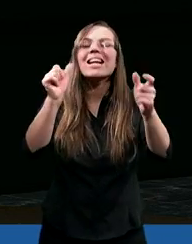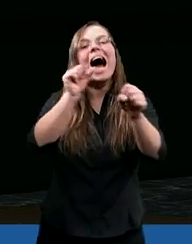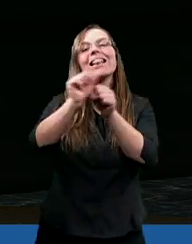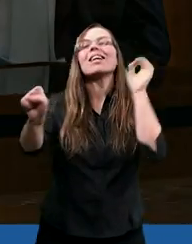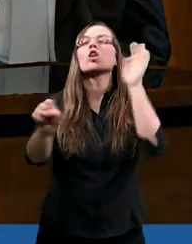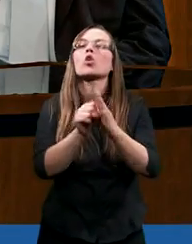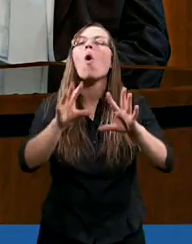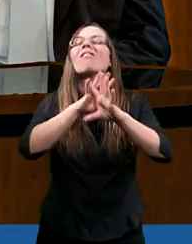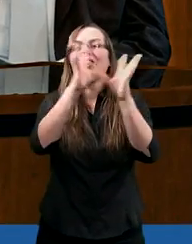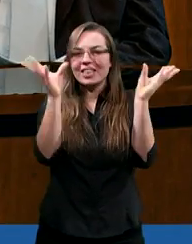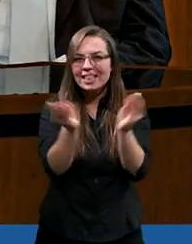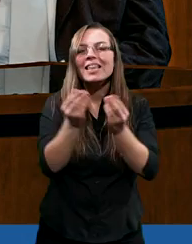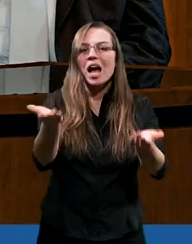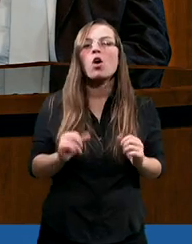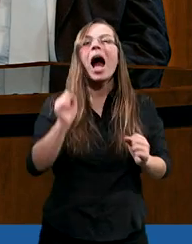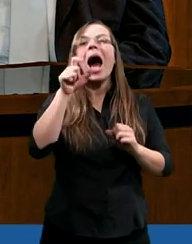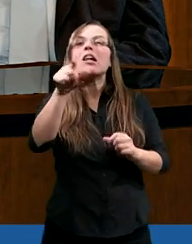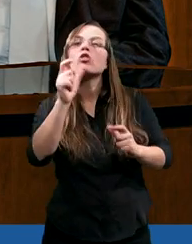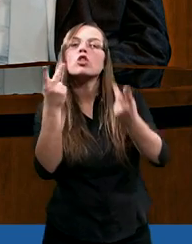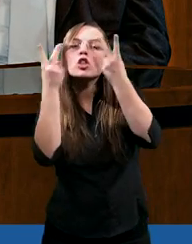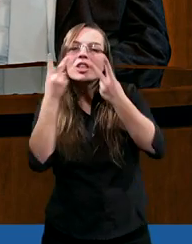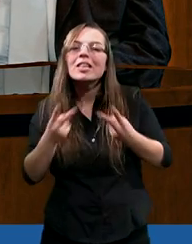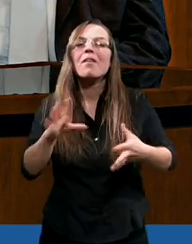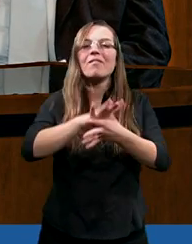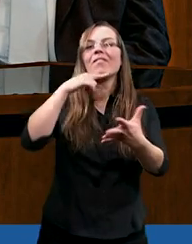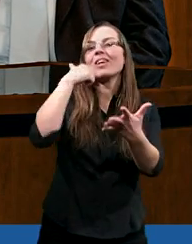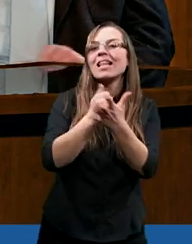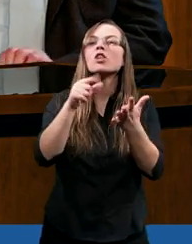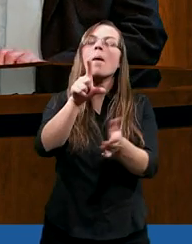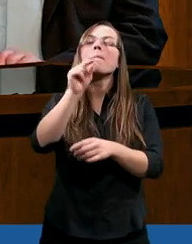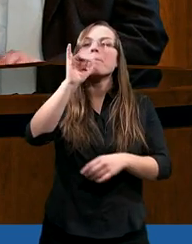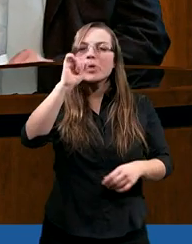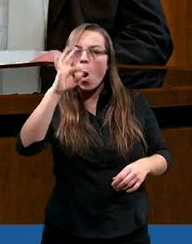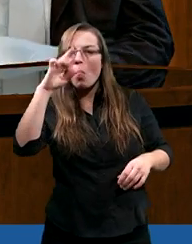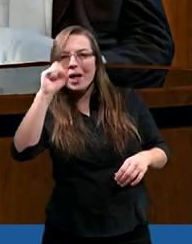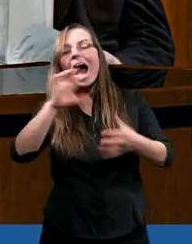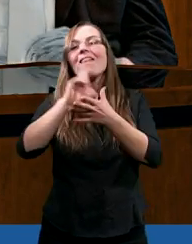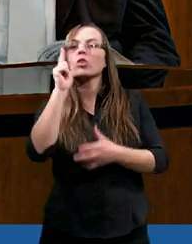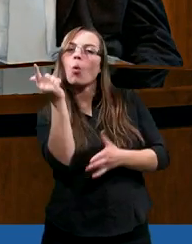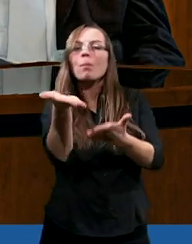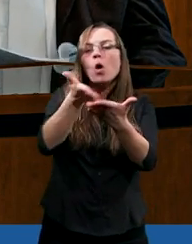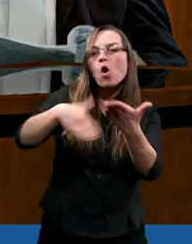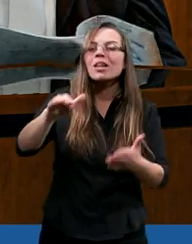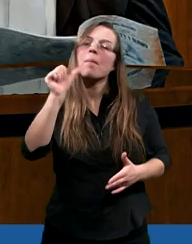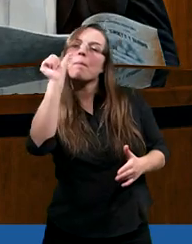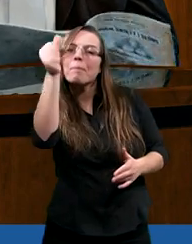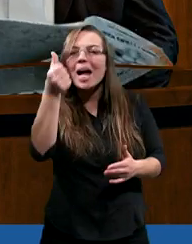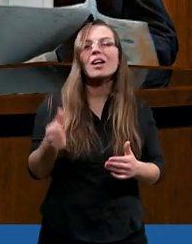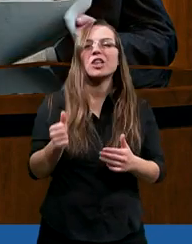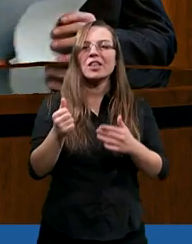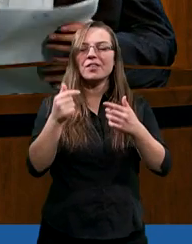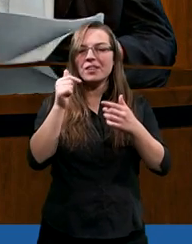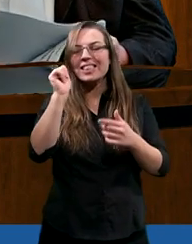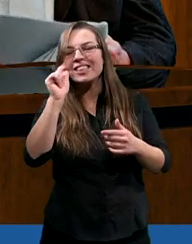wszystkiego. A co czytamy w liście Piotra, w drugim rozdziale i pierwszym,